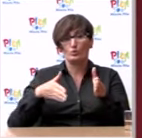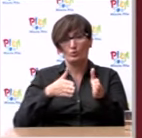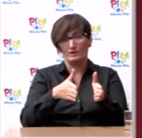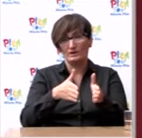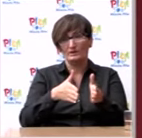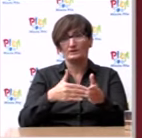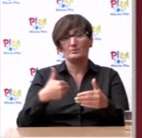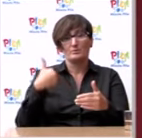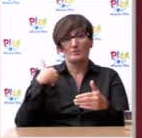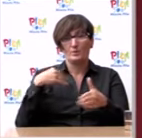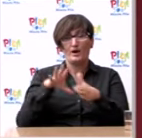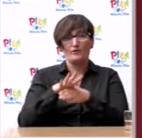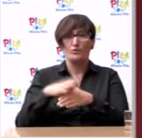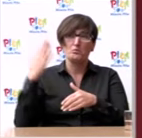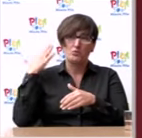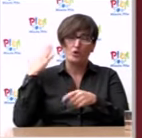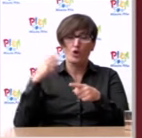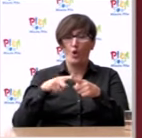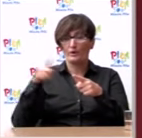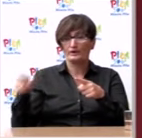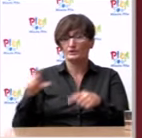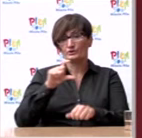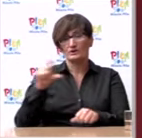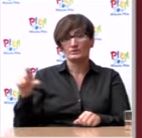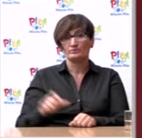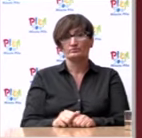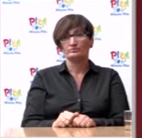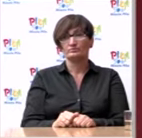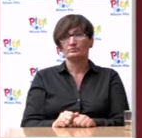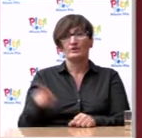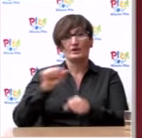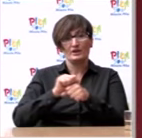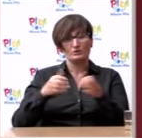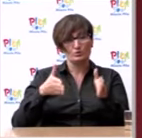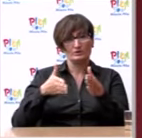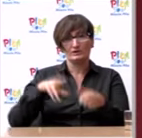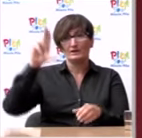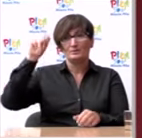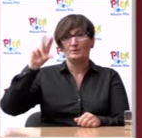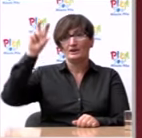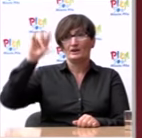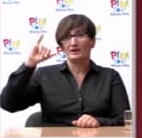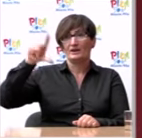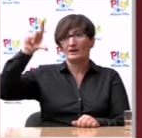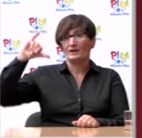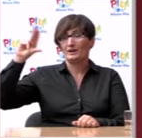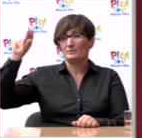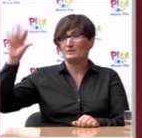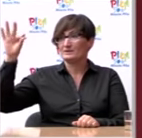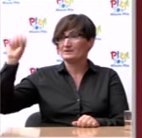się w ostatnim okresie czasu. To jest za Filipsa. Została dobudowany odcinek